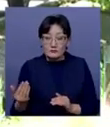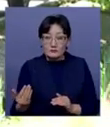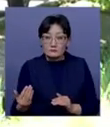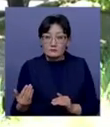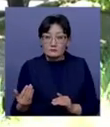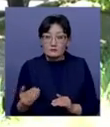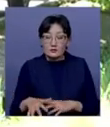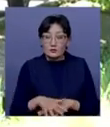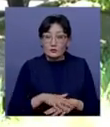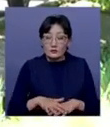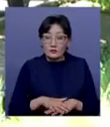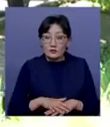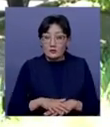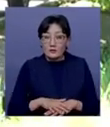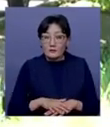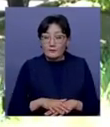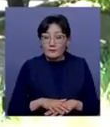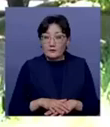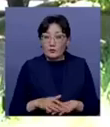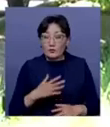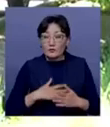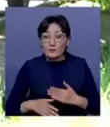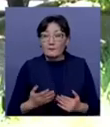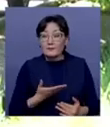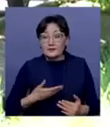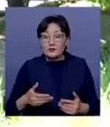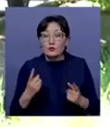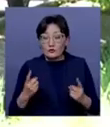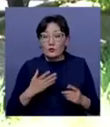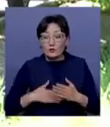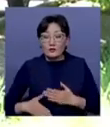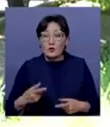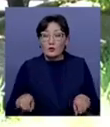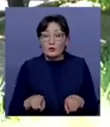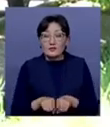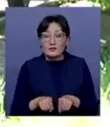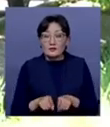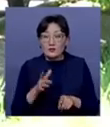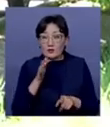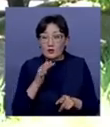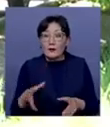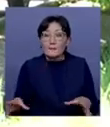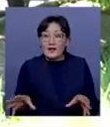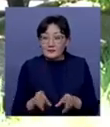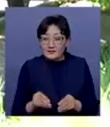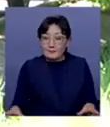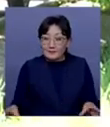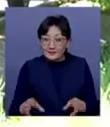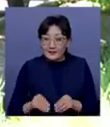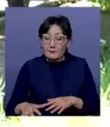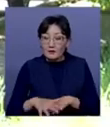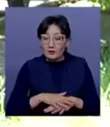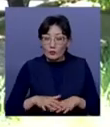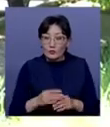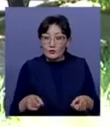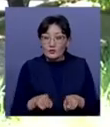сол халқымыздың, сол жердегі халықтың беттерге қуанышы болады деп сап, бізге де үлкен қуаныш. Осындай кезінде бір жағадан бас, бір қолдан жан шығарып,